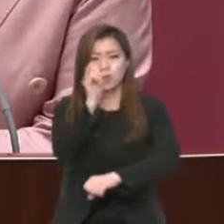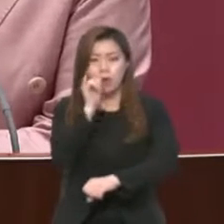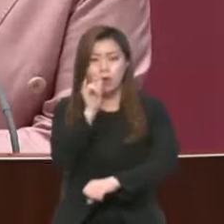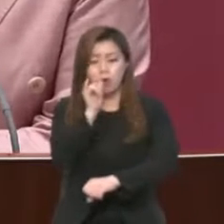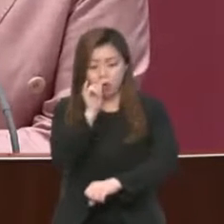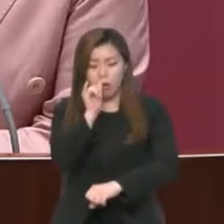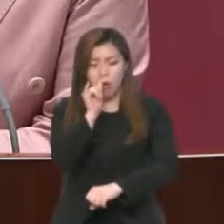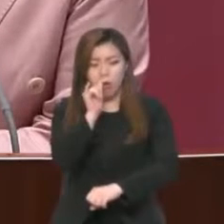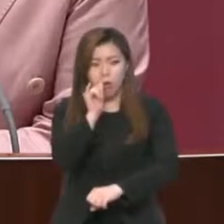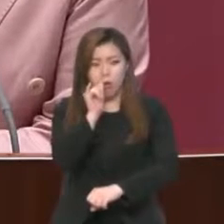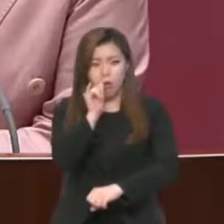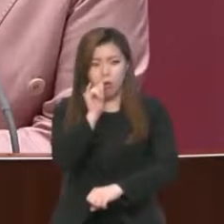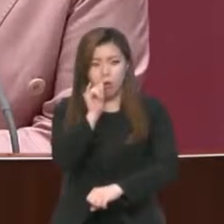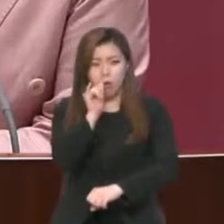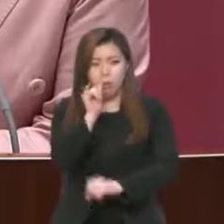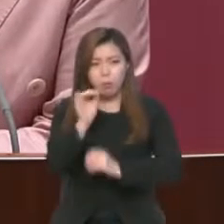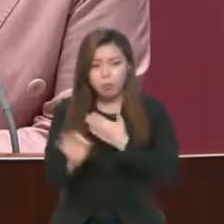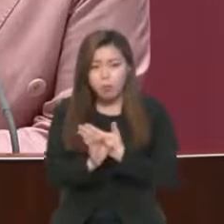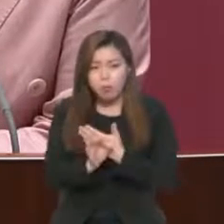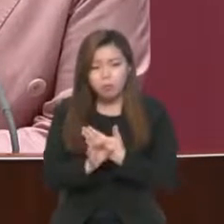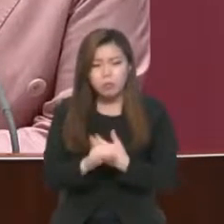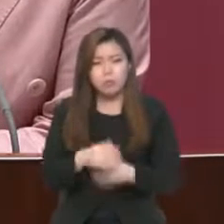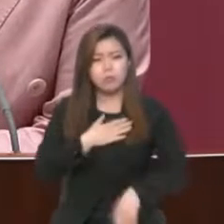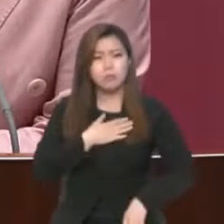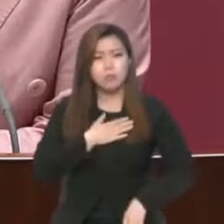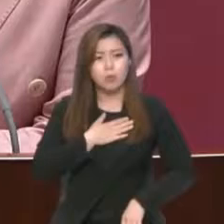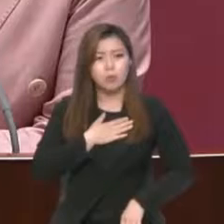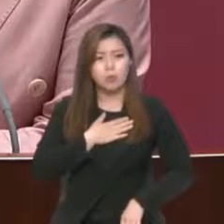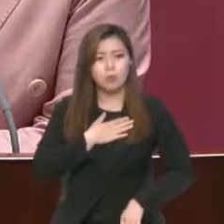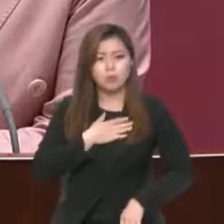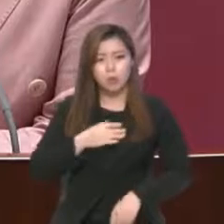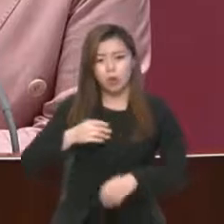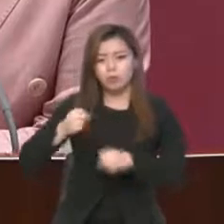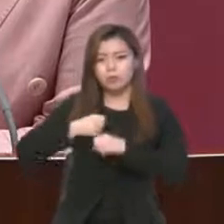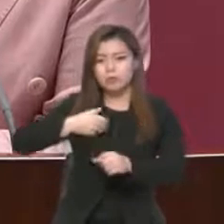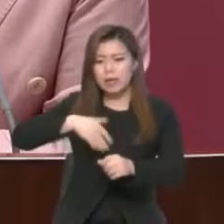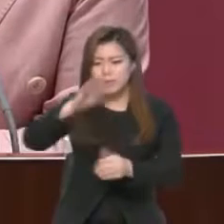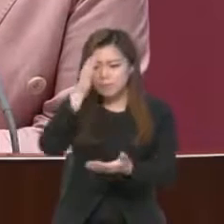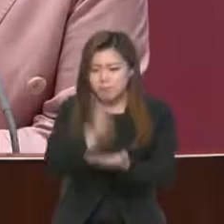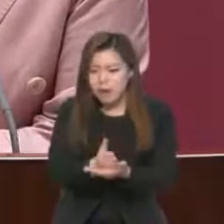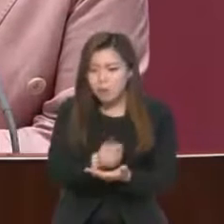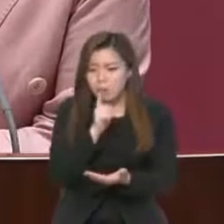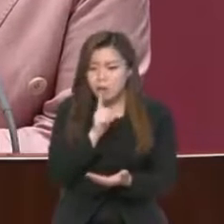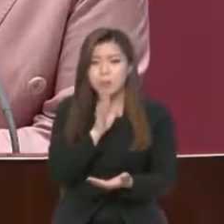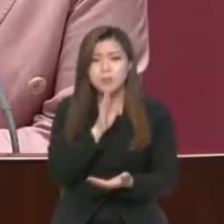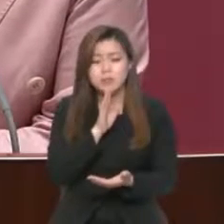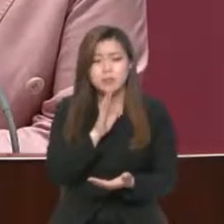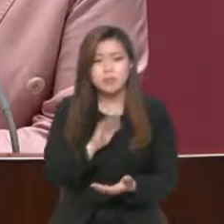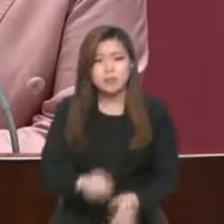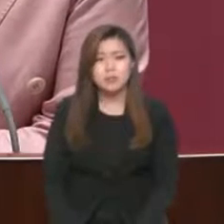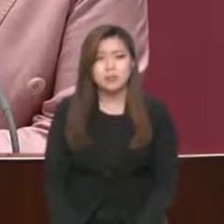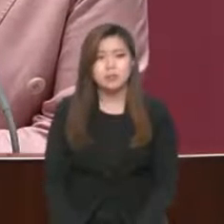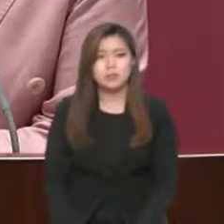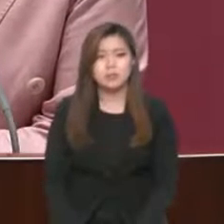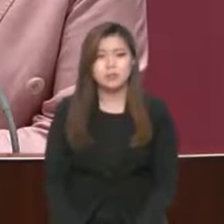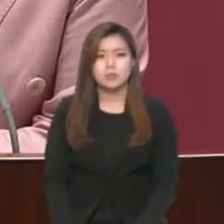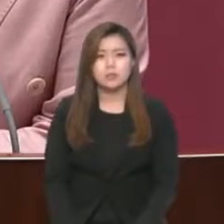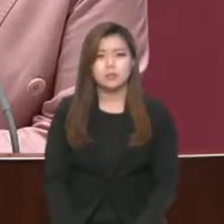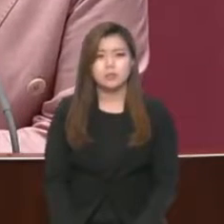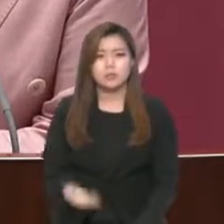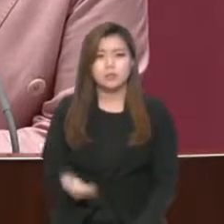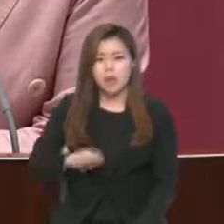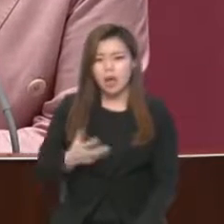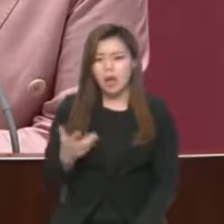하면 그럼 제가 군에서 아들 군대 가지 말라고 차라리 하는 게 더 낫겠죠. 그러면 군에 놓고 예, 실제